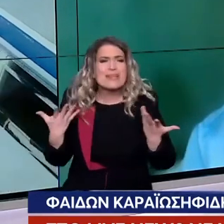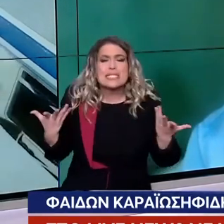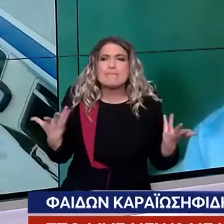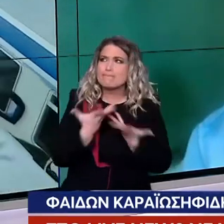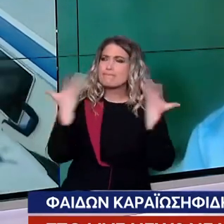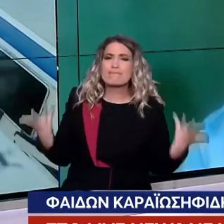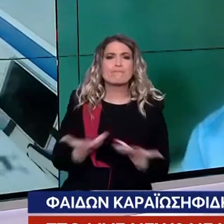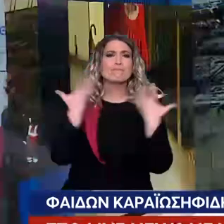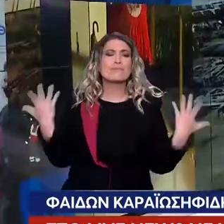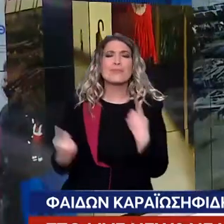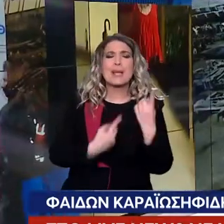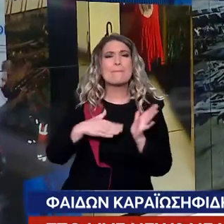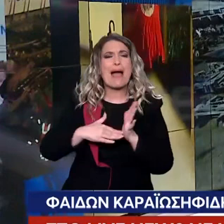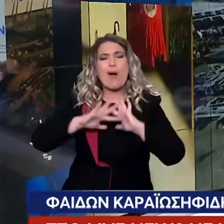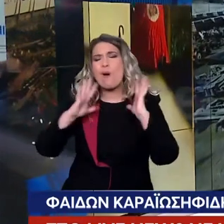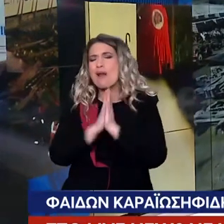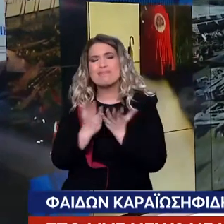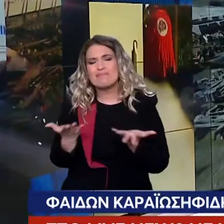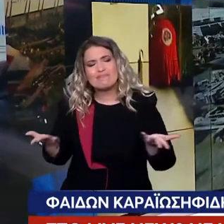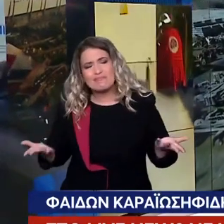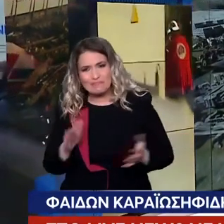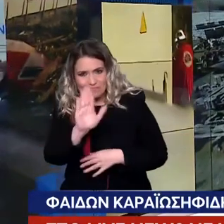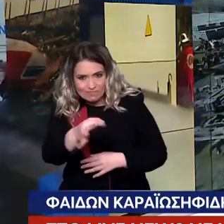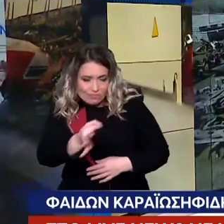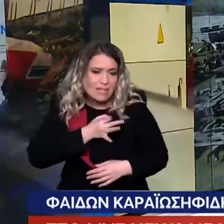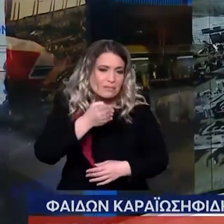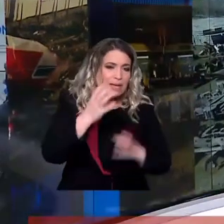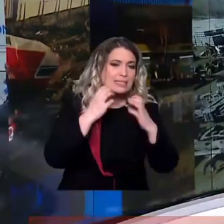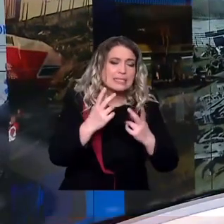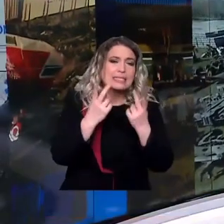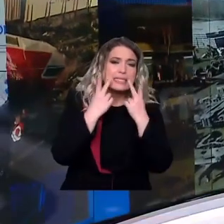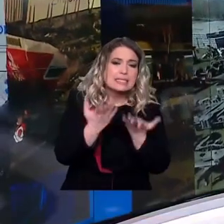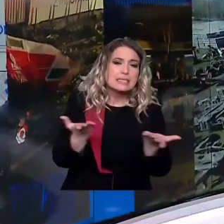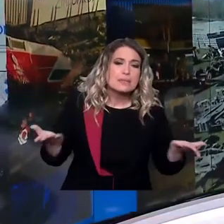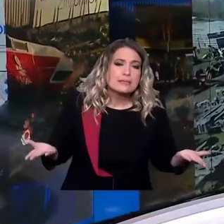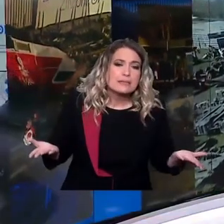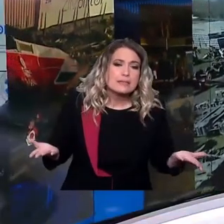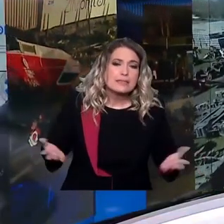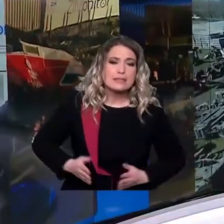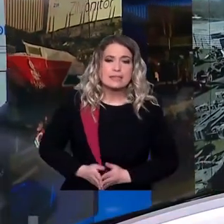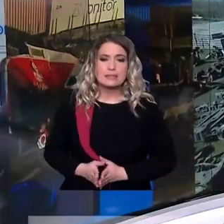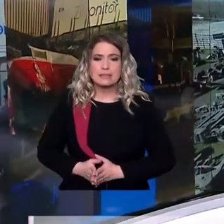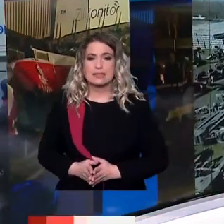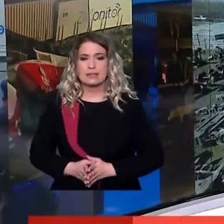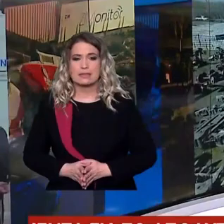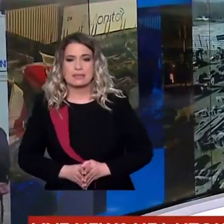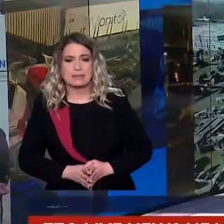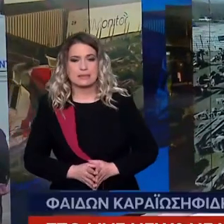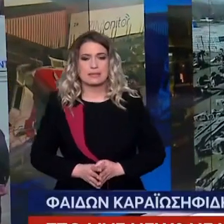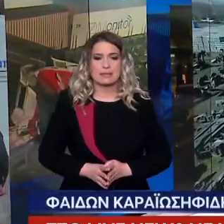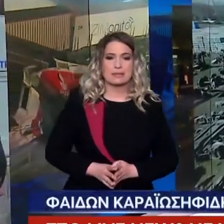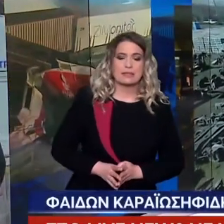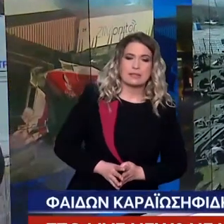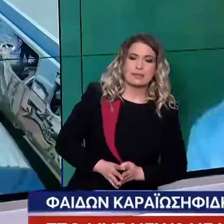ιωσηφίδη πώς σας φαίνονται αυτά κύριε ευαγγελάτε εγώ μα εγώ είμαι μέλος της επιτροπής που